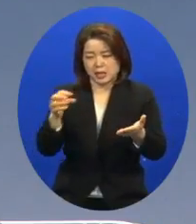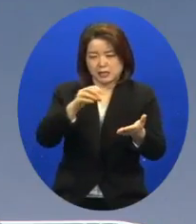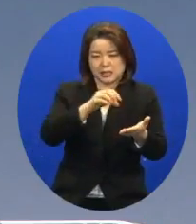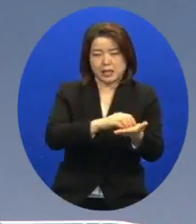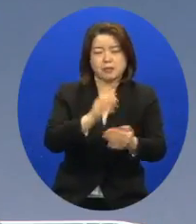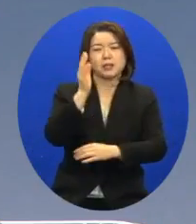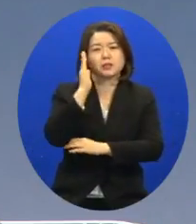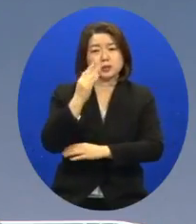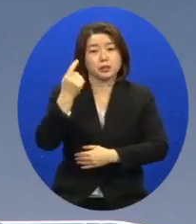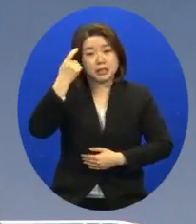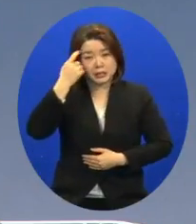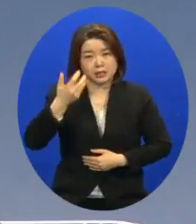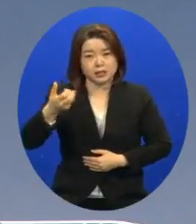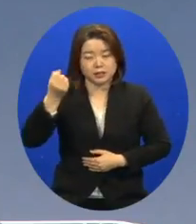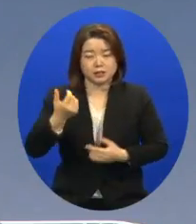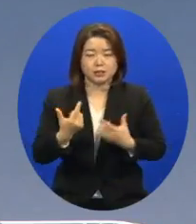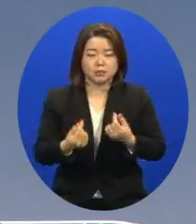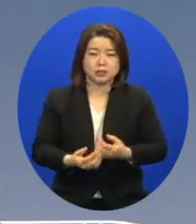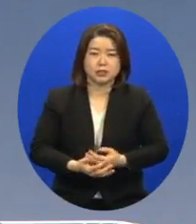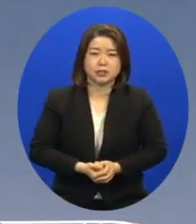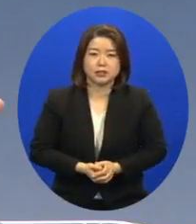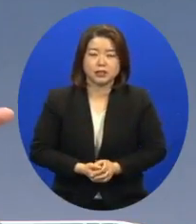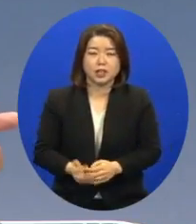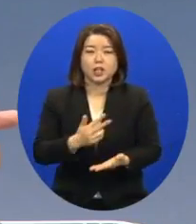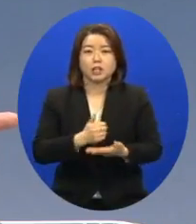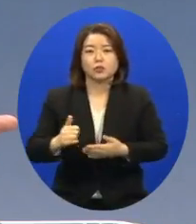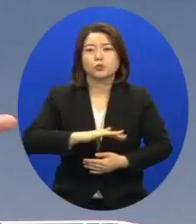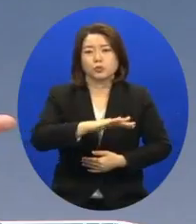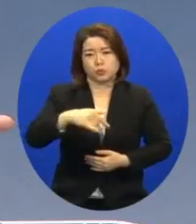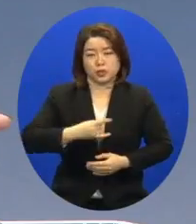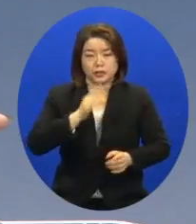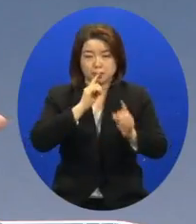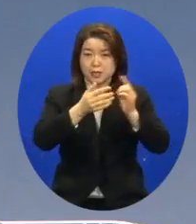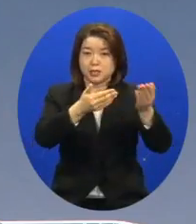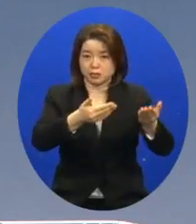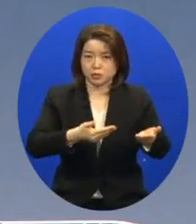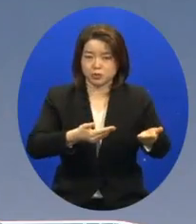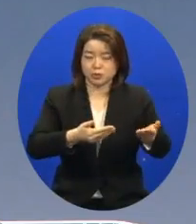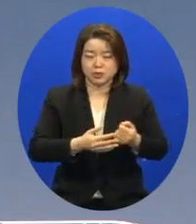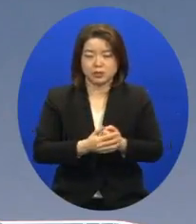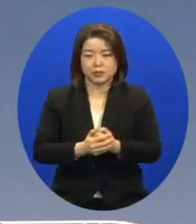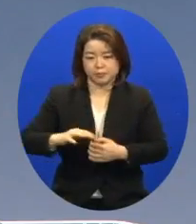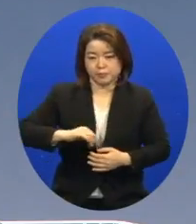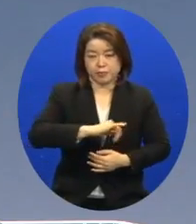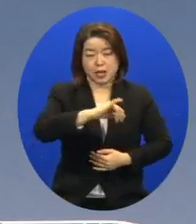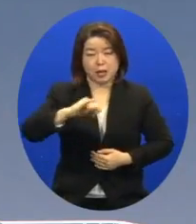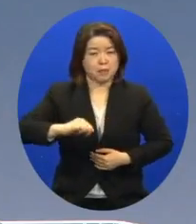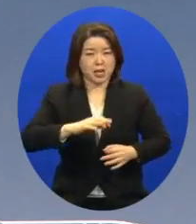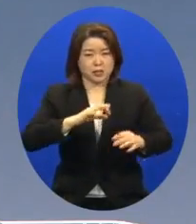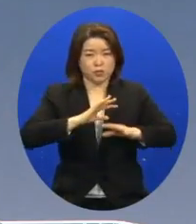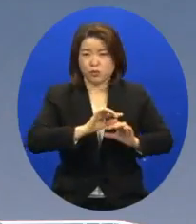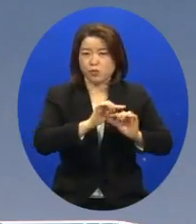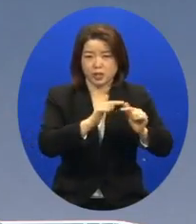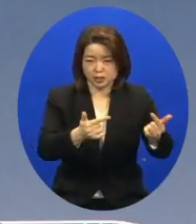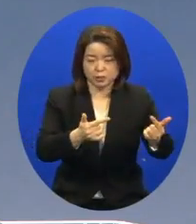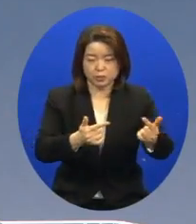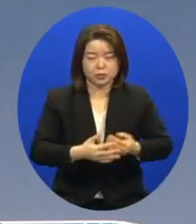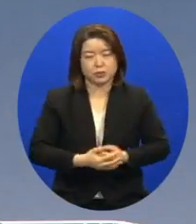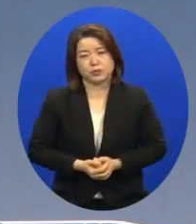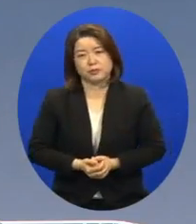설계라고 생각이들었습니다 주님은 우리에게 말씀하십니다 바이러스가 무서운 게 아니라